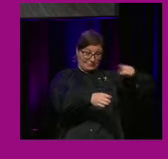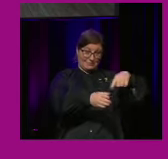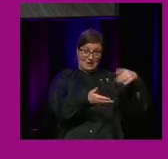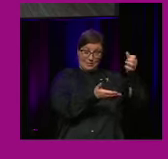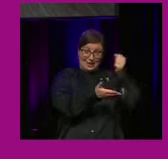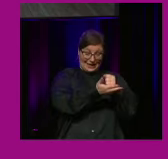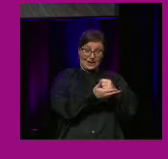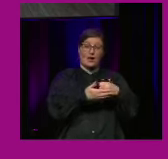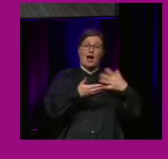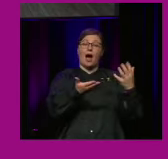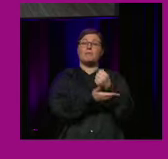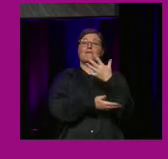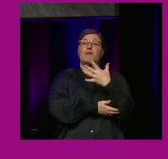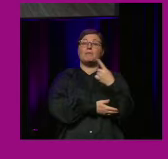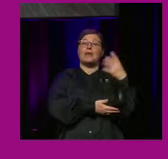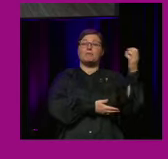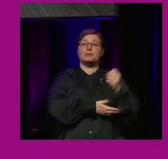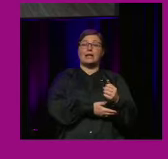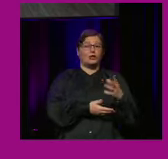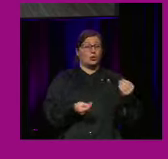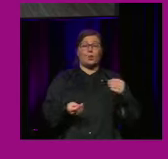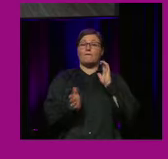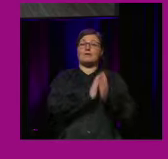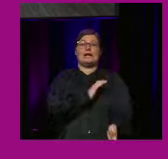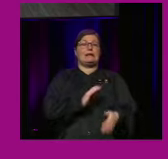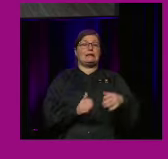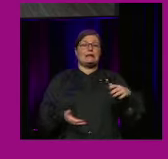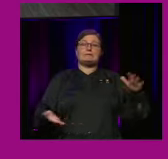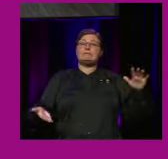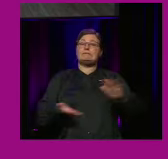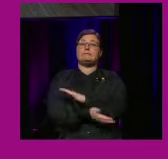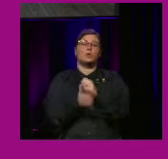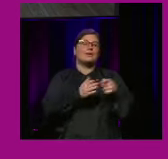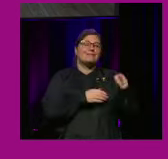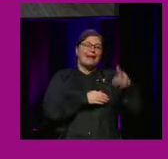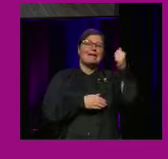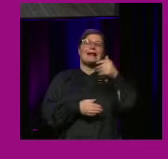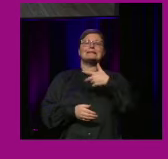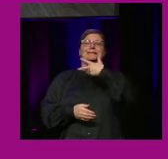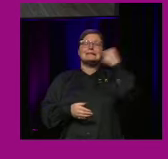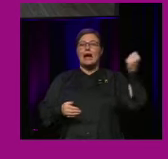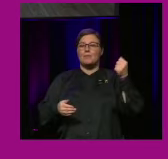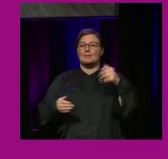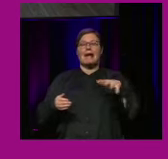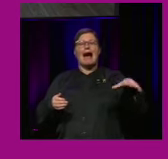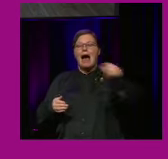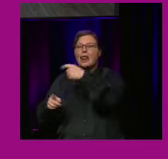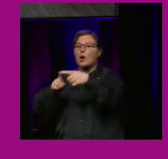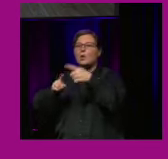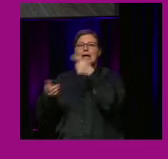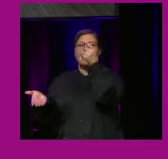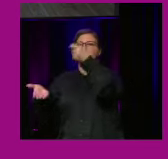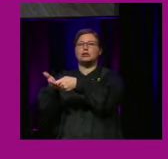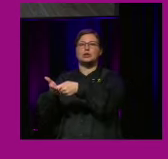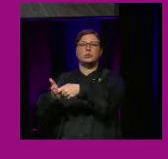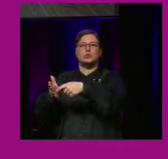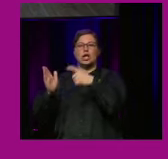För att en populistisk regering kan ganska snabbt vända på de flesta stenarna och